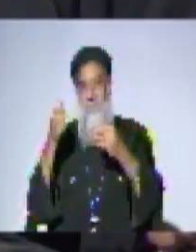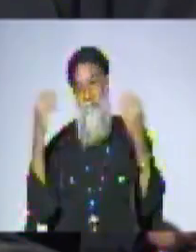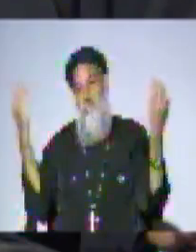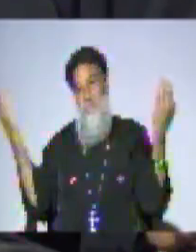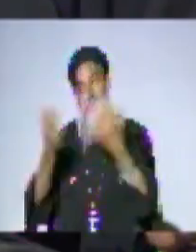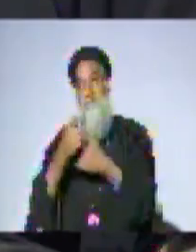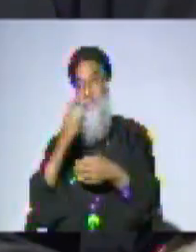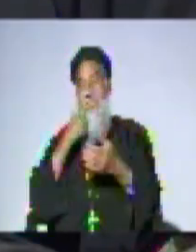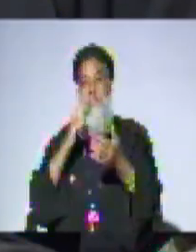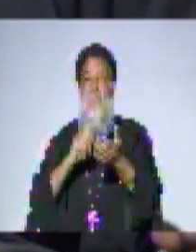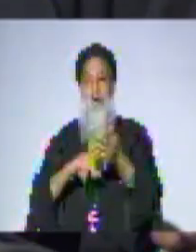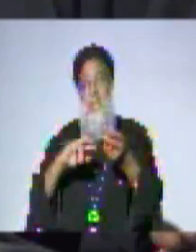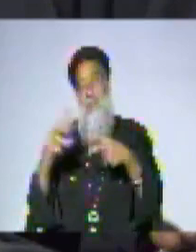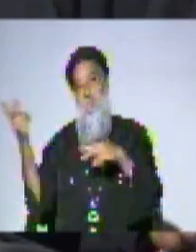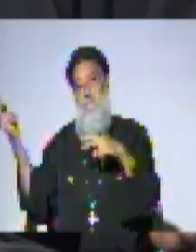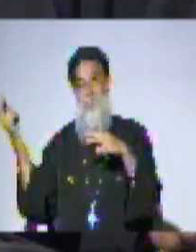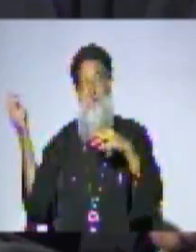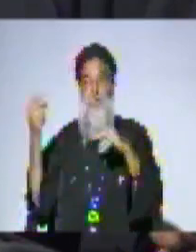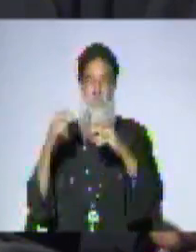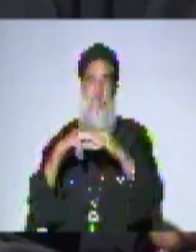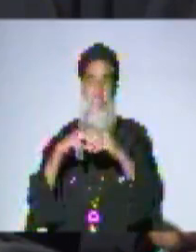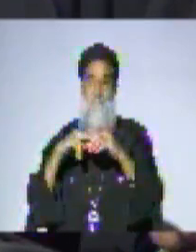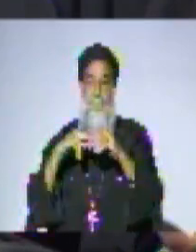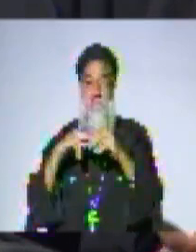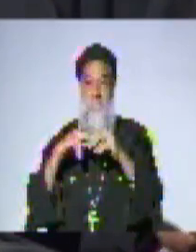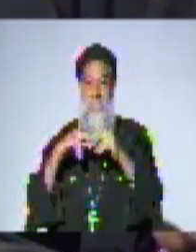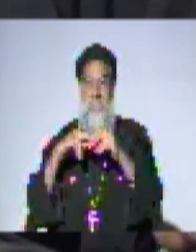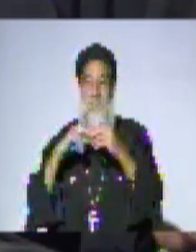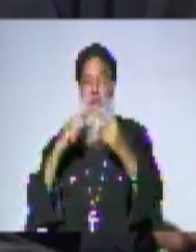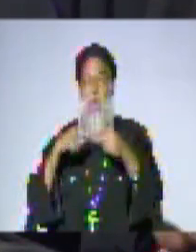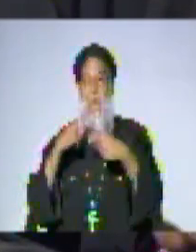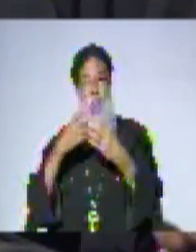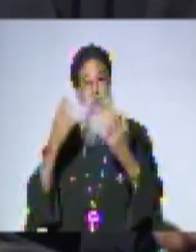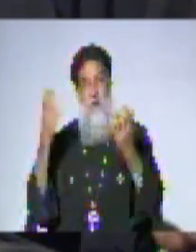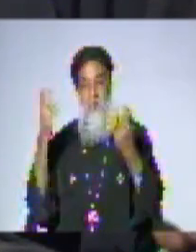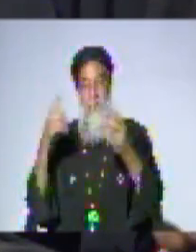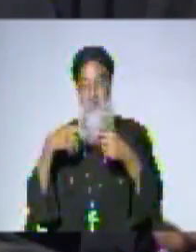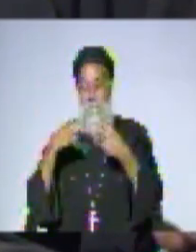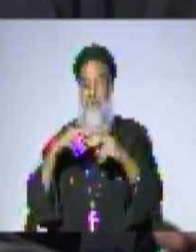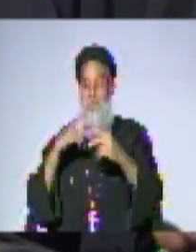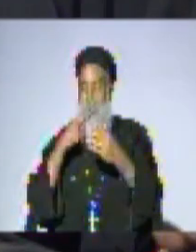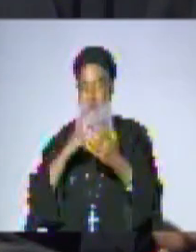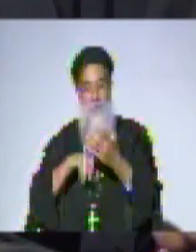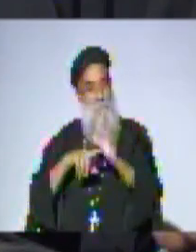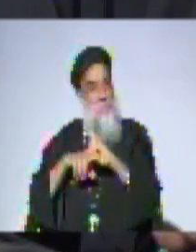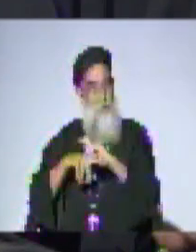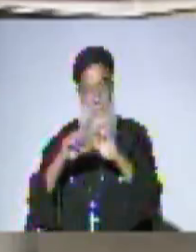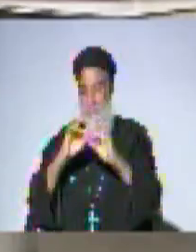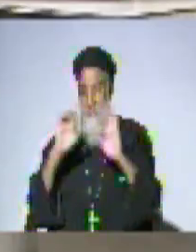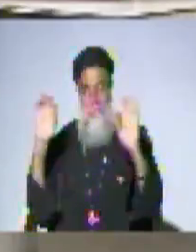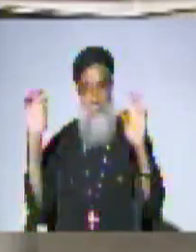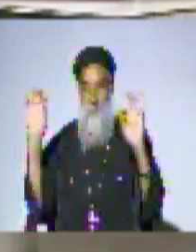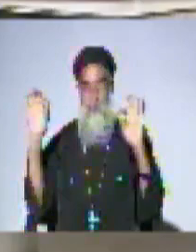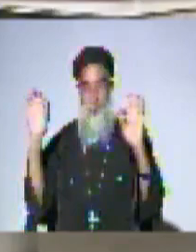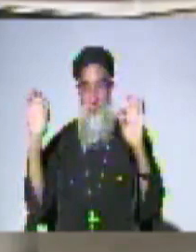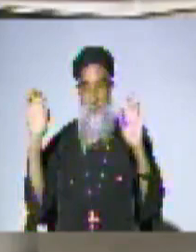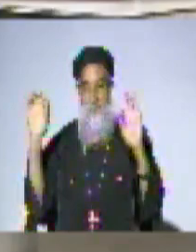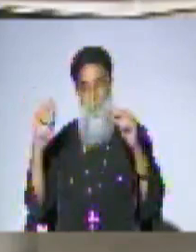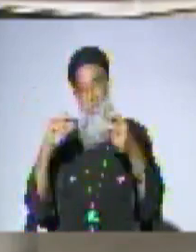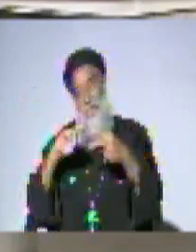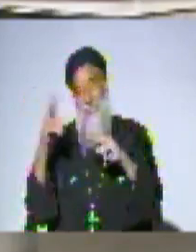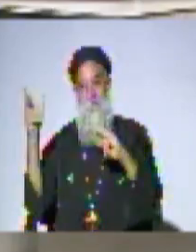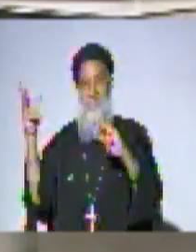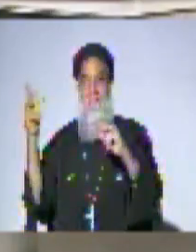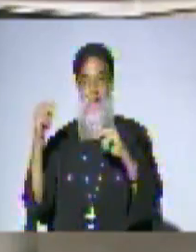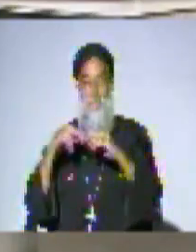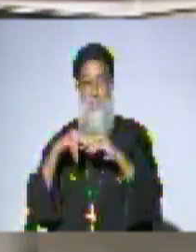الزيف، ممكن الواحد يبقى يعني بيعبد بزيف تمام مش بحقيقة. لكن الله